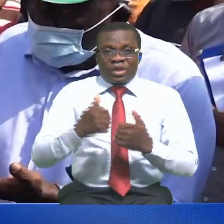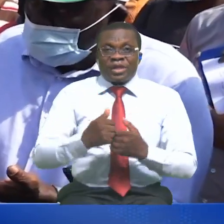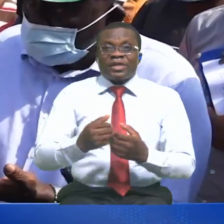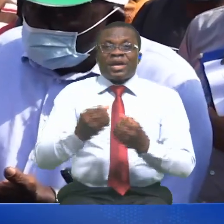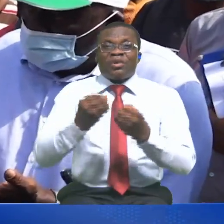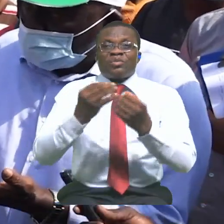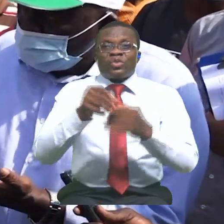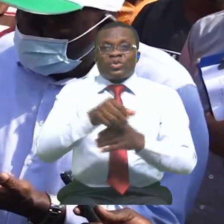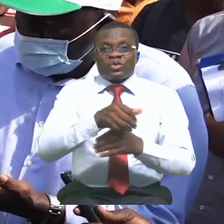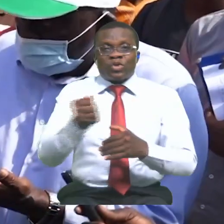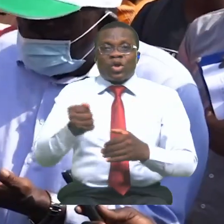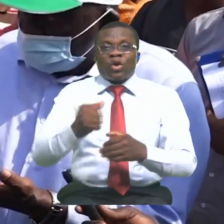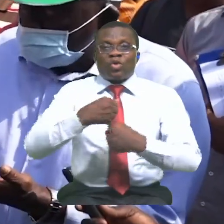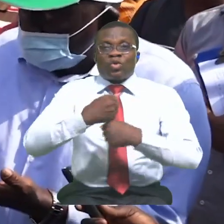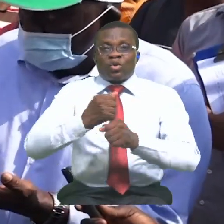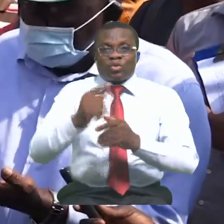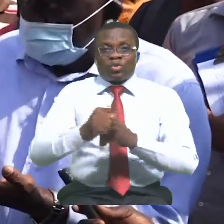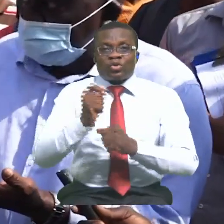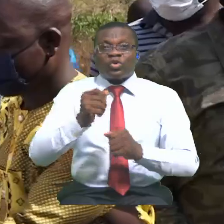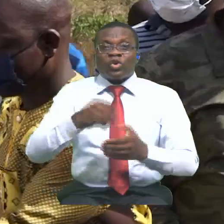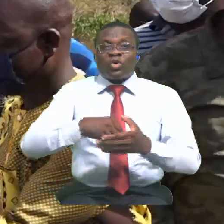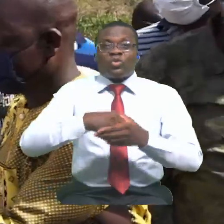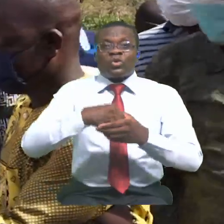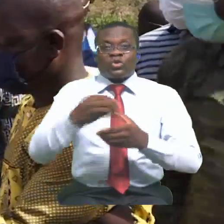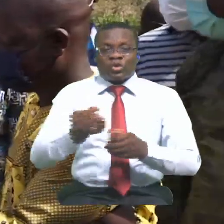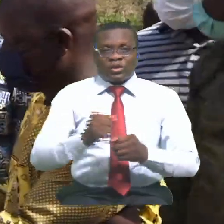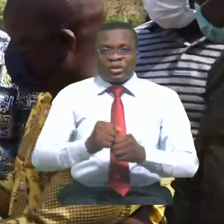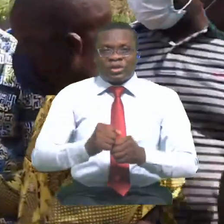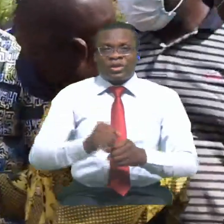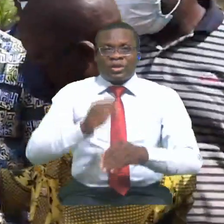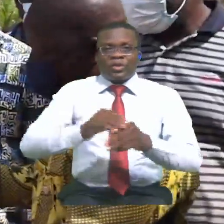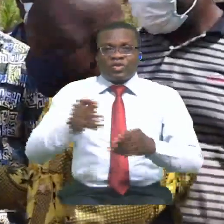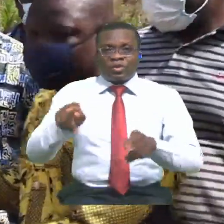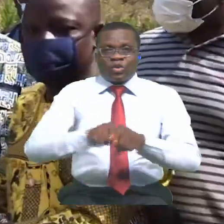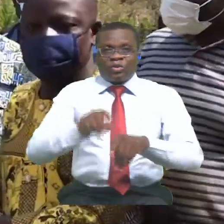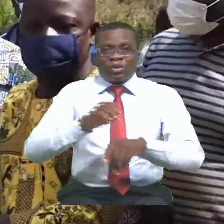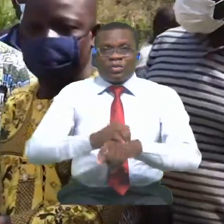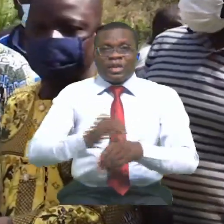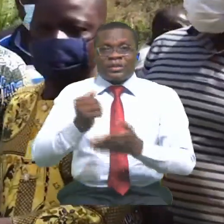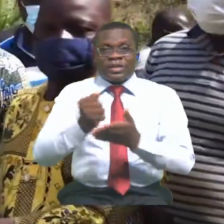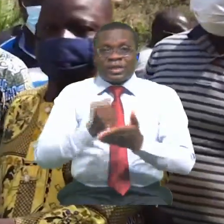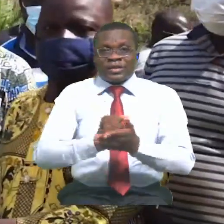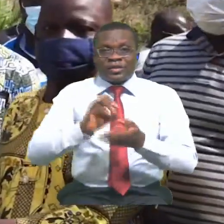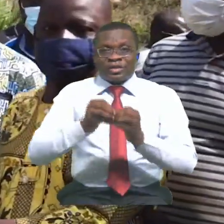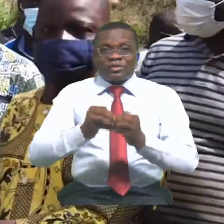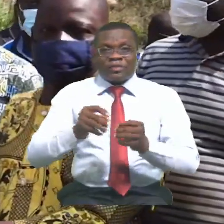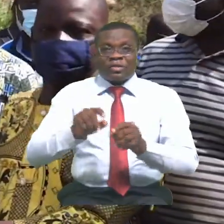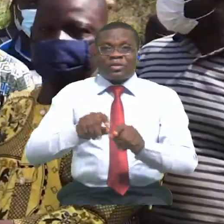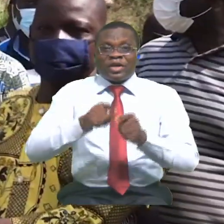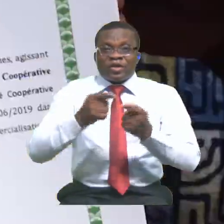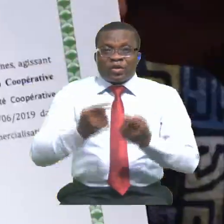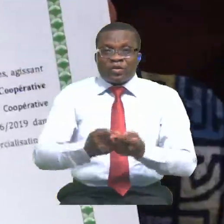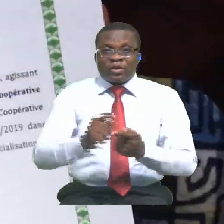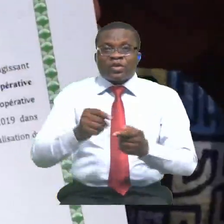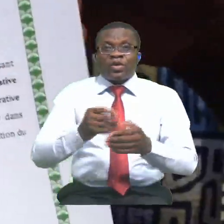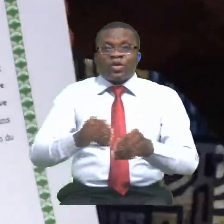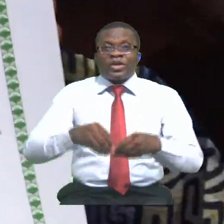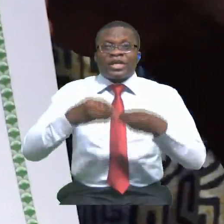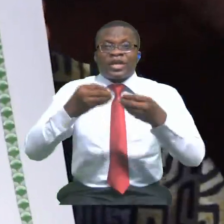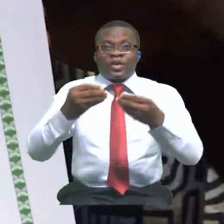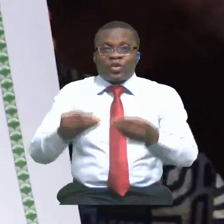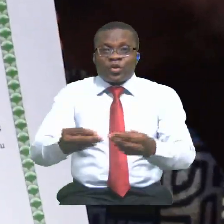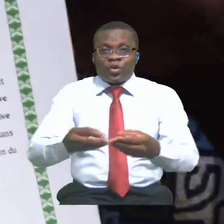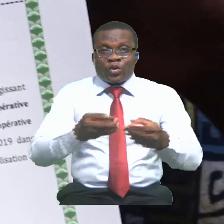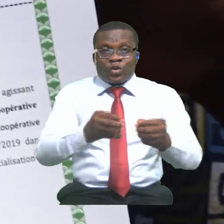plusieurs autres produits qu'on peut sortir. Sur le même site, des attestations d'immatriculation de coopératives ont été officiellement remises.